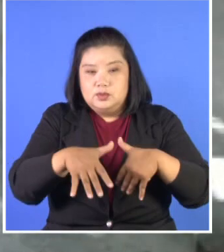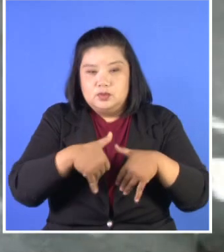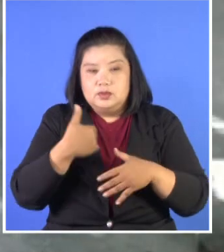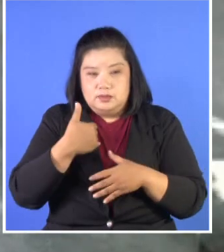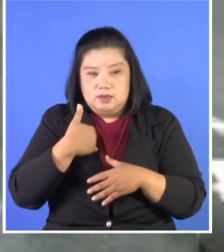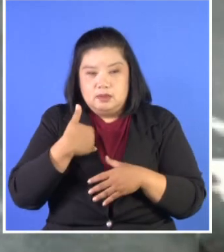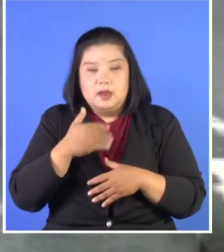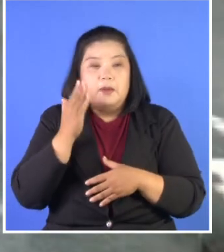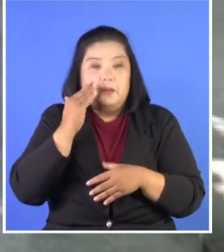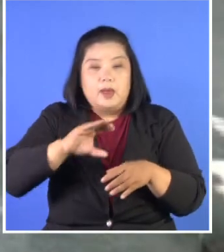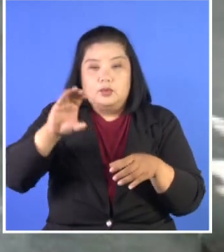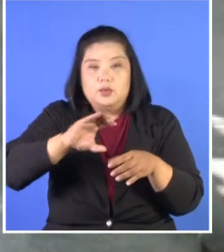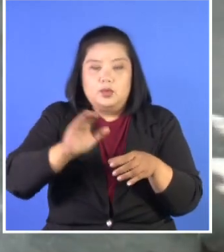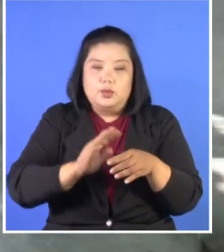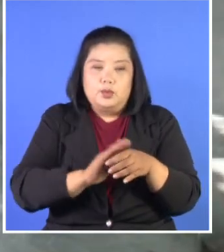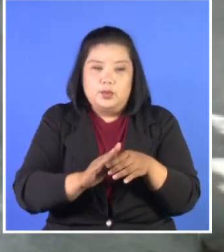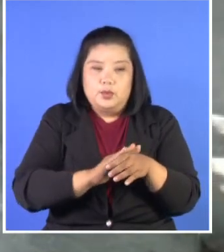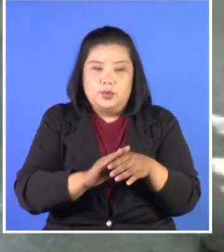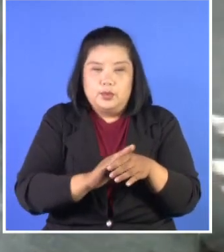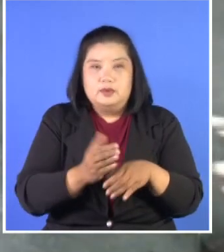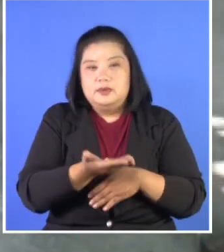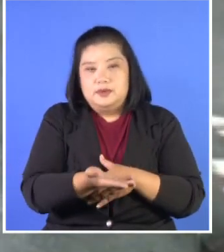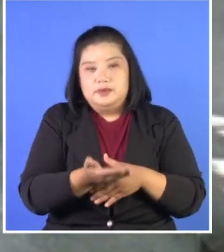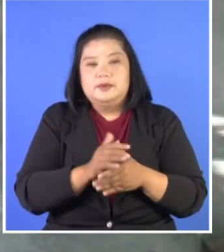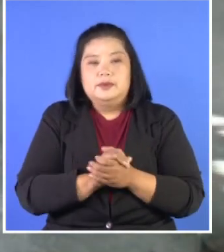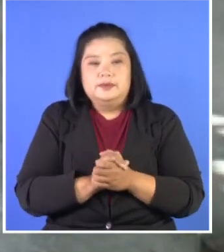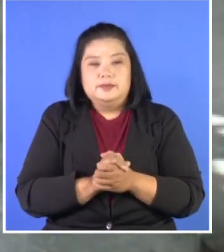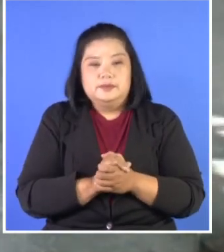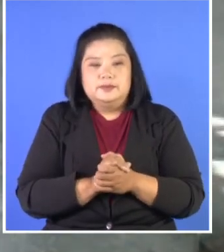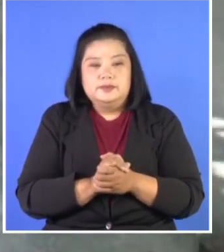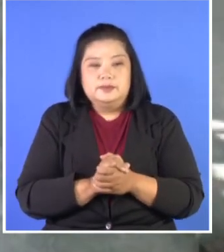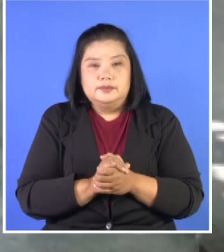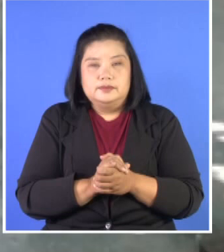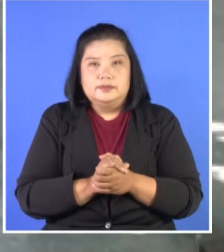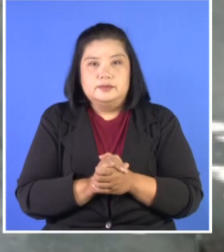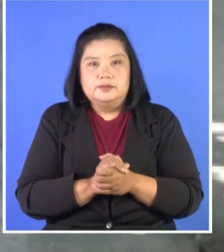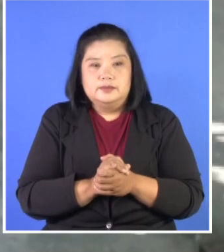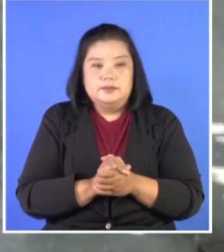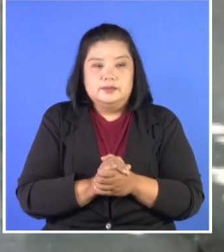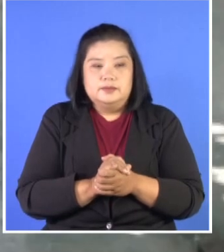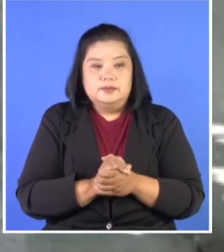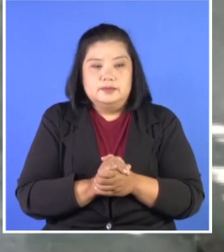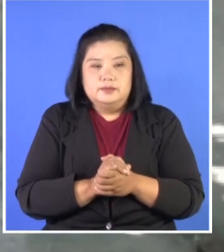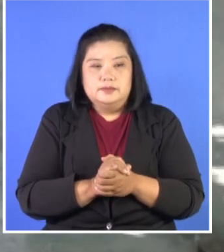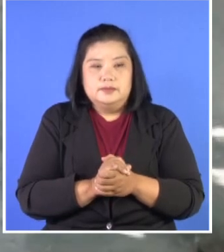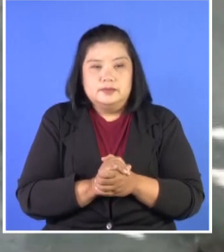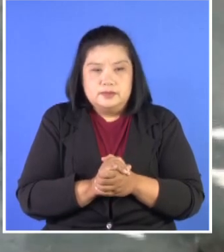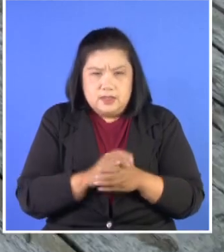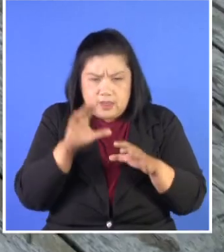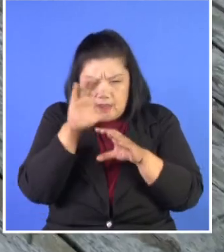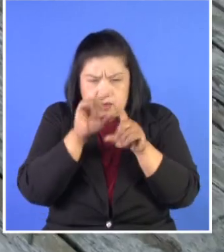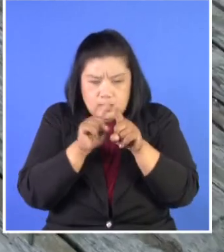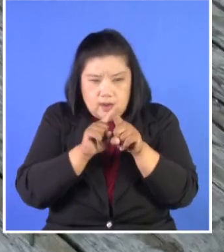เอามาลูบเอามาลูบมาถูแบบนี้มันก็เลยขาวไปหน่อยนึงเออมาถูมาขาวไปหาอะไรก็ไม่รู้นะเนี่ย